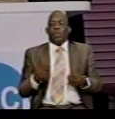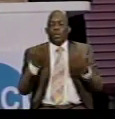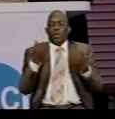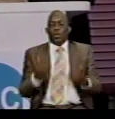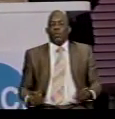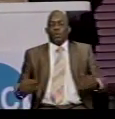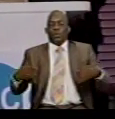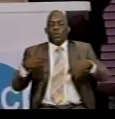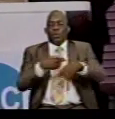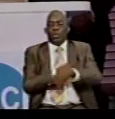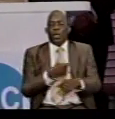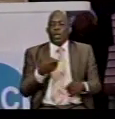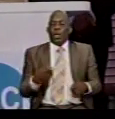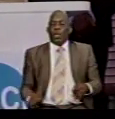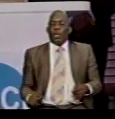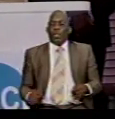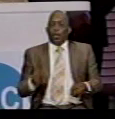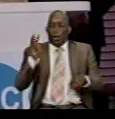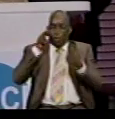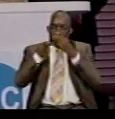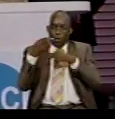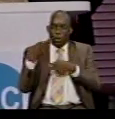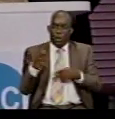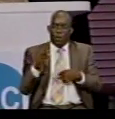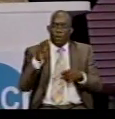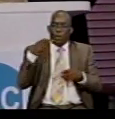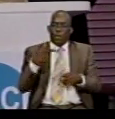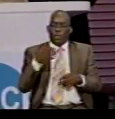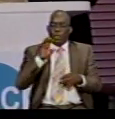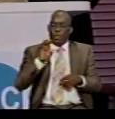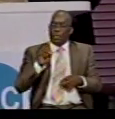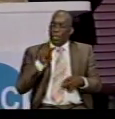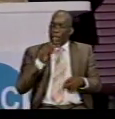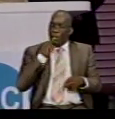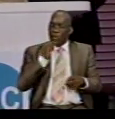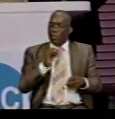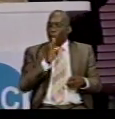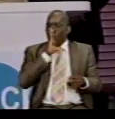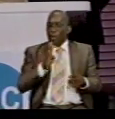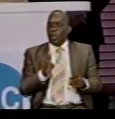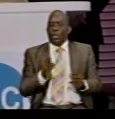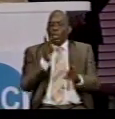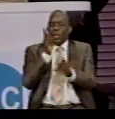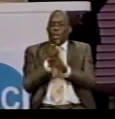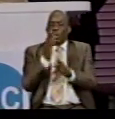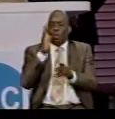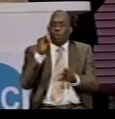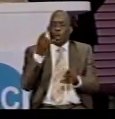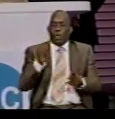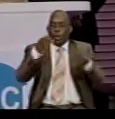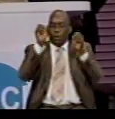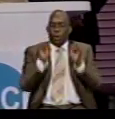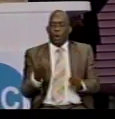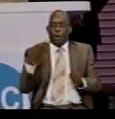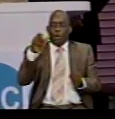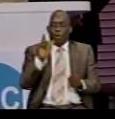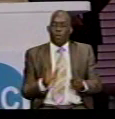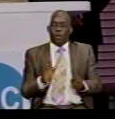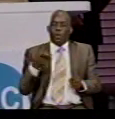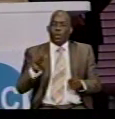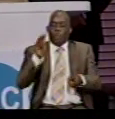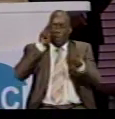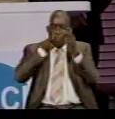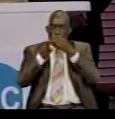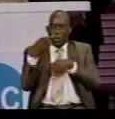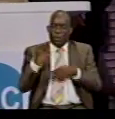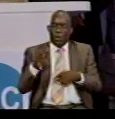being sustained by the power of God. La vision de la croisade globale est soutenue par la puissance de Dieu. The vision of GCK is being backed